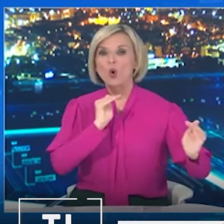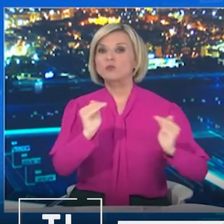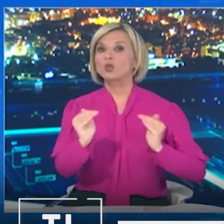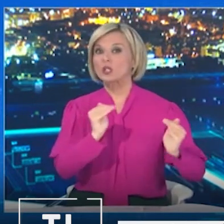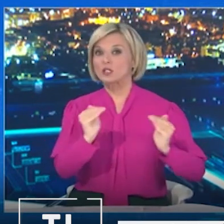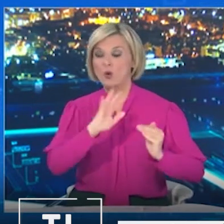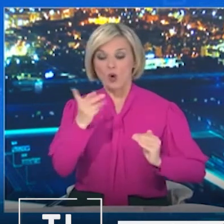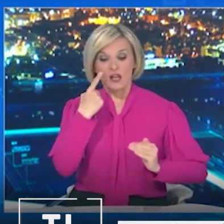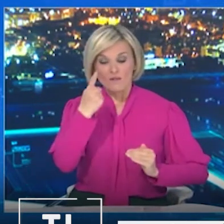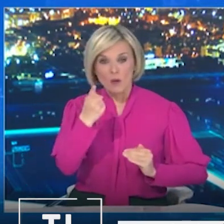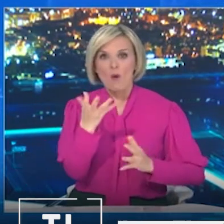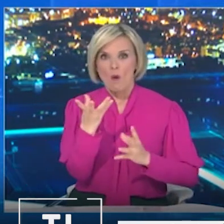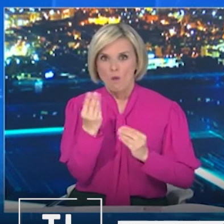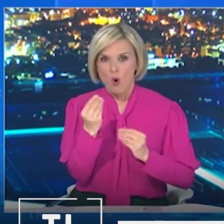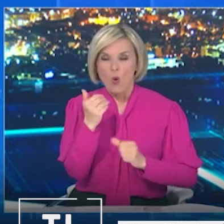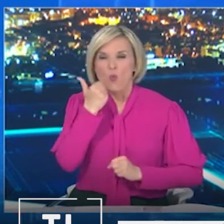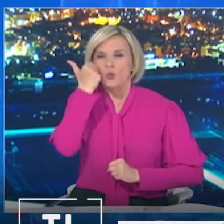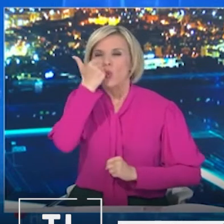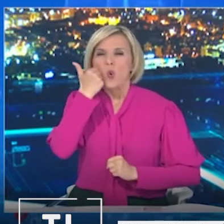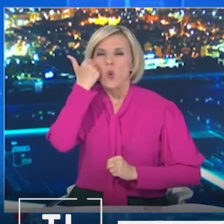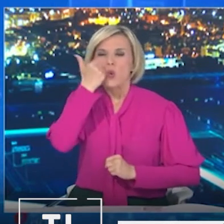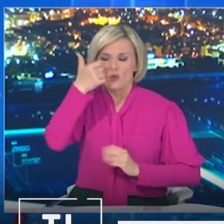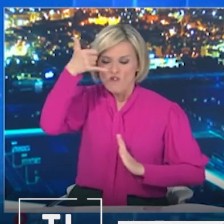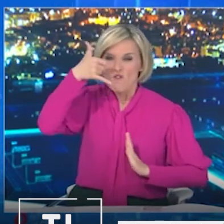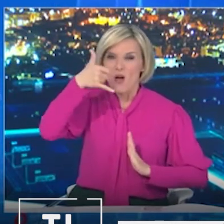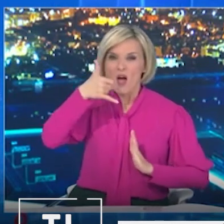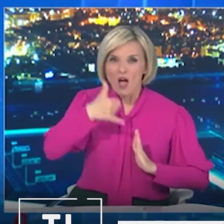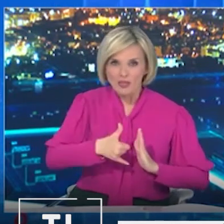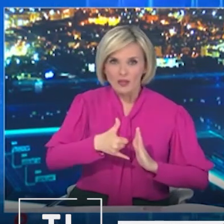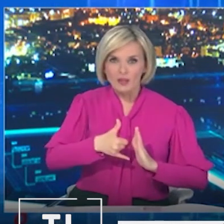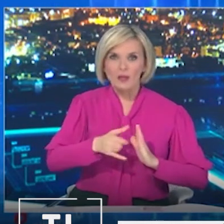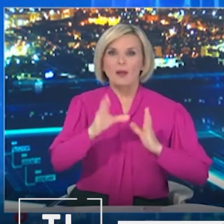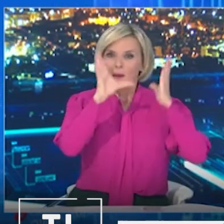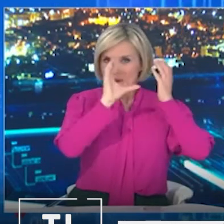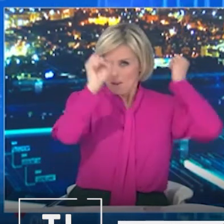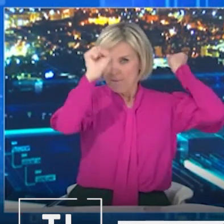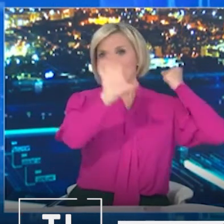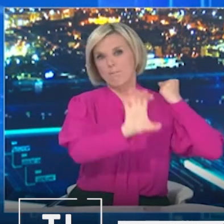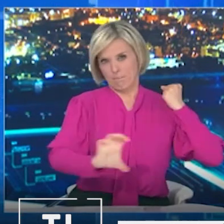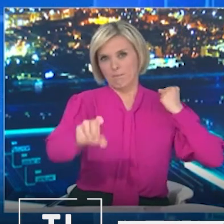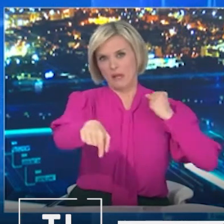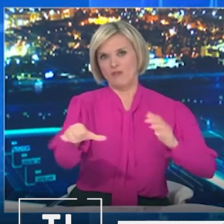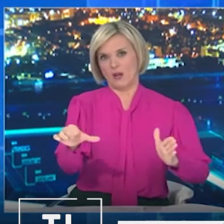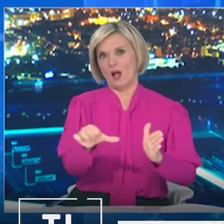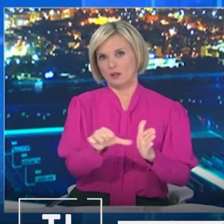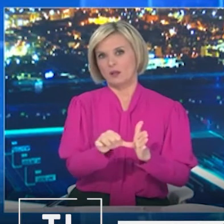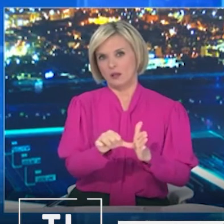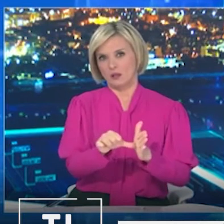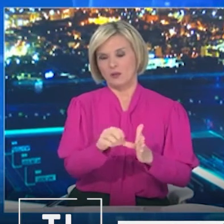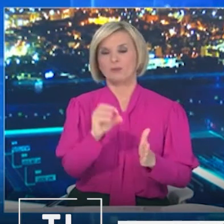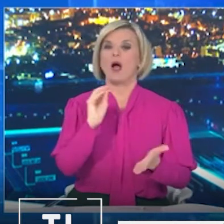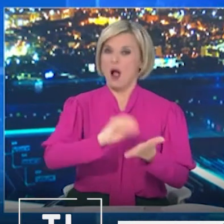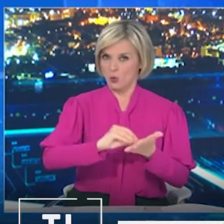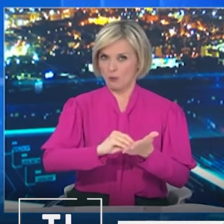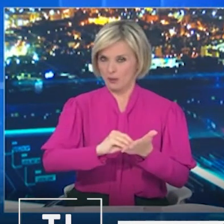πολύ αυξημένου κινδύνου, στο βαθύ κόκκινο, κατατάσσεται η περιφέρεια Αττικής, καθώς και οι ακόλουθες περιφερειακές